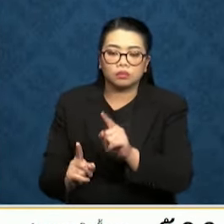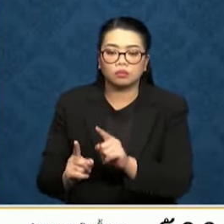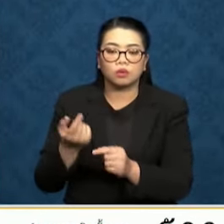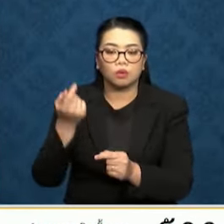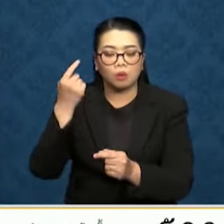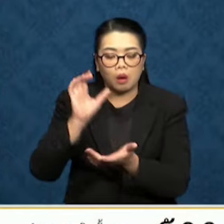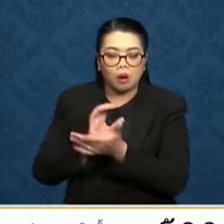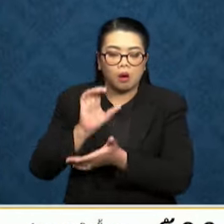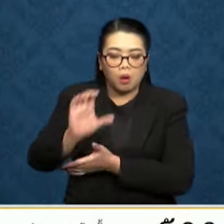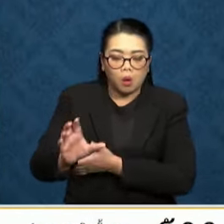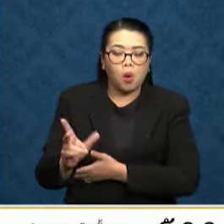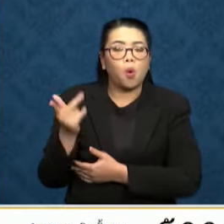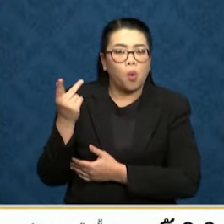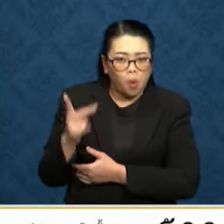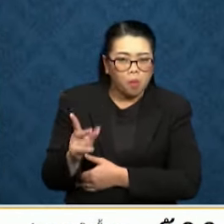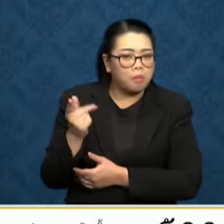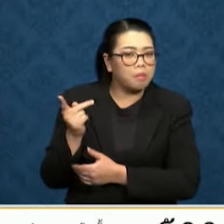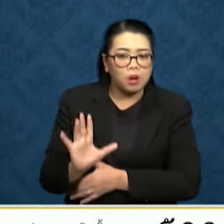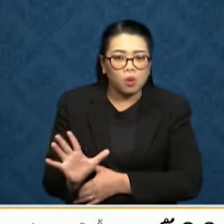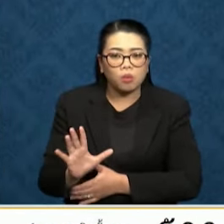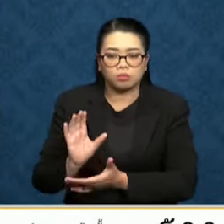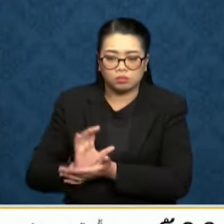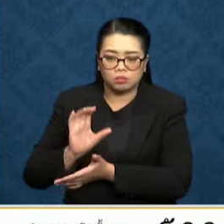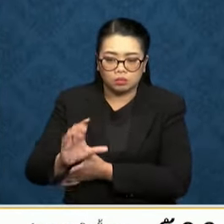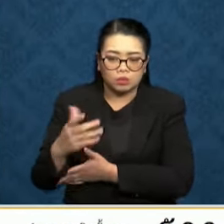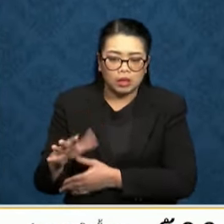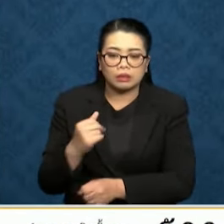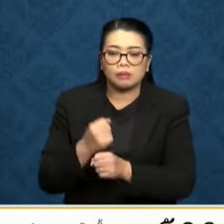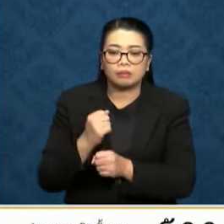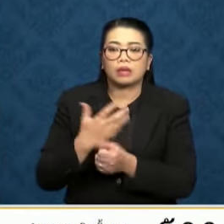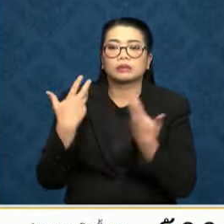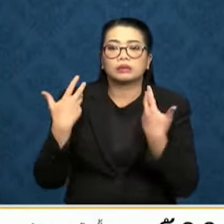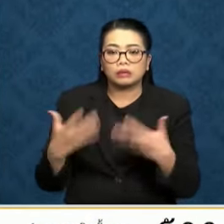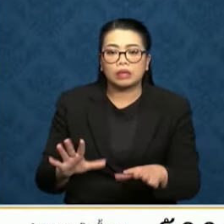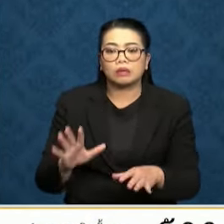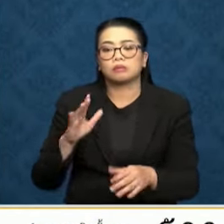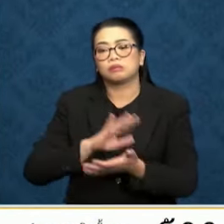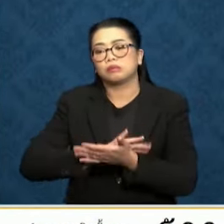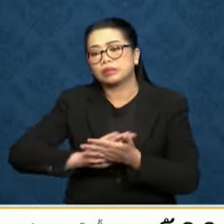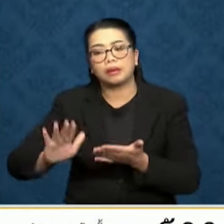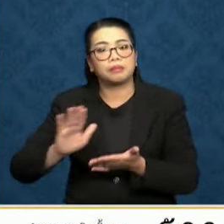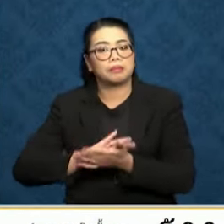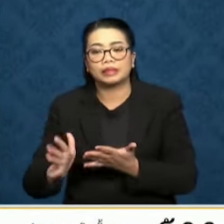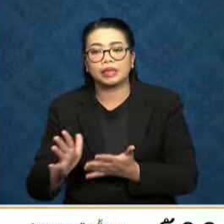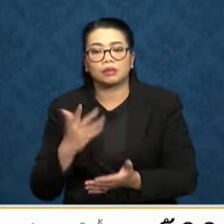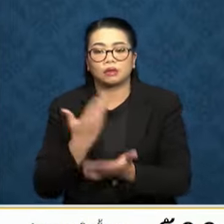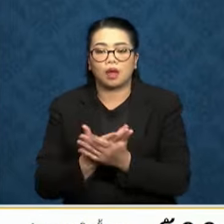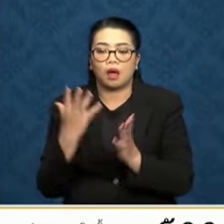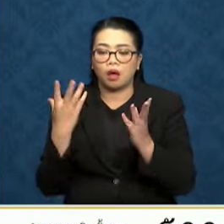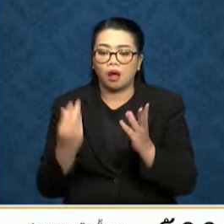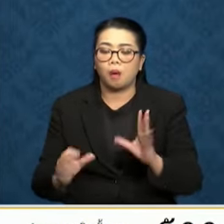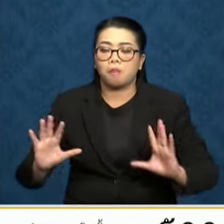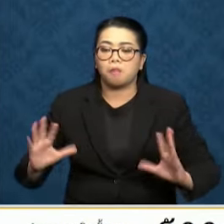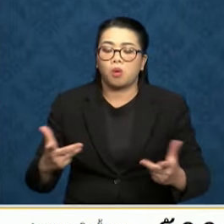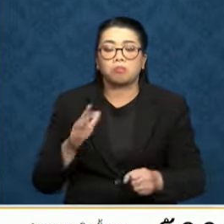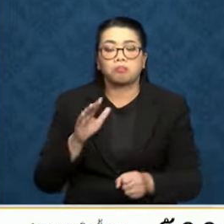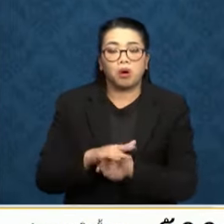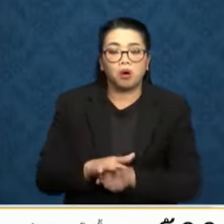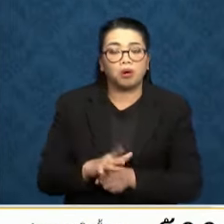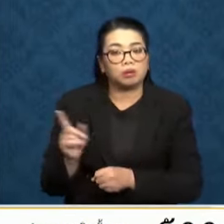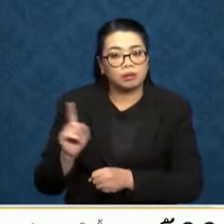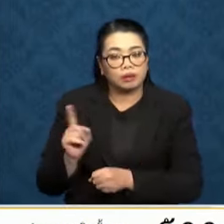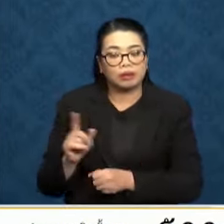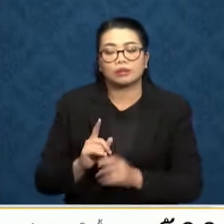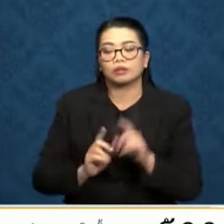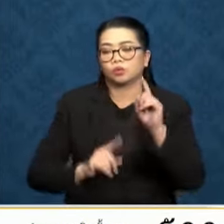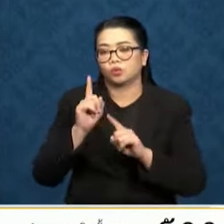คุ้มค่าอะไรได้เลยค่ะมันจะรู้แค่ว่าทำงานเสร็จมยนะคะหรือว่าใช้งบประมาณหมดหรือเปล่าดิฉันอธิบายอย่างงี้ตัว